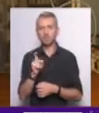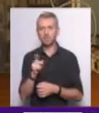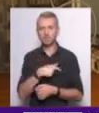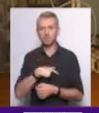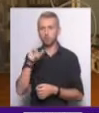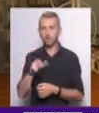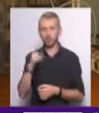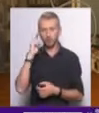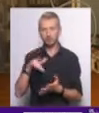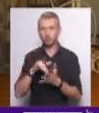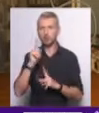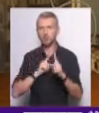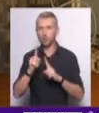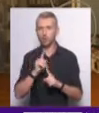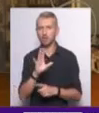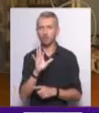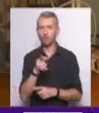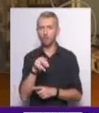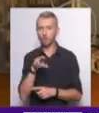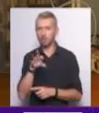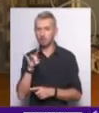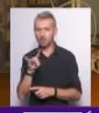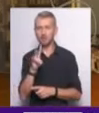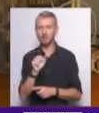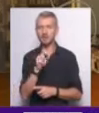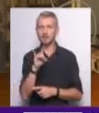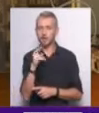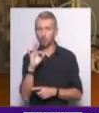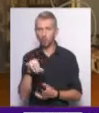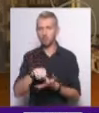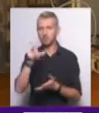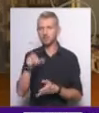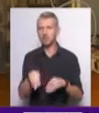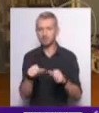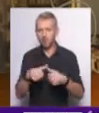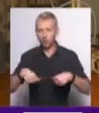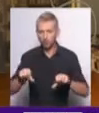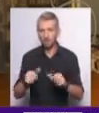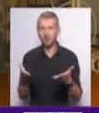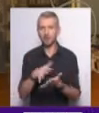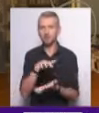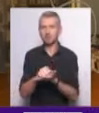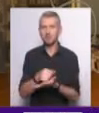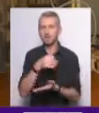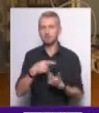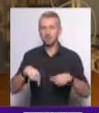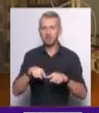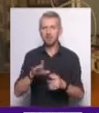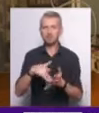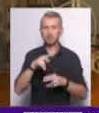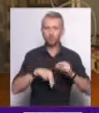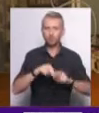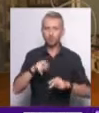депутатом Київської міської ради паном Володимиром Назаренком. Він є представником земельної комісії, яка опікується питаннями містобудування, архітектури